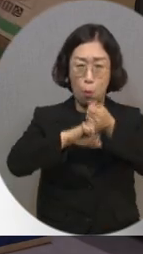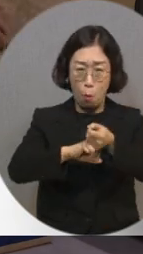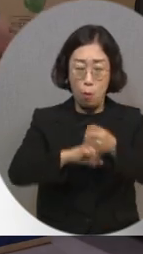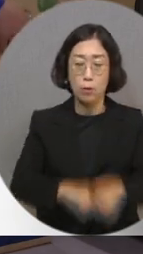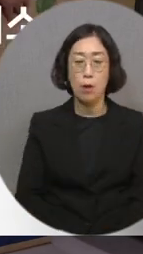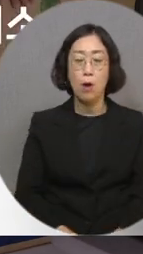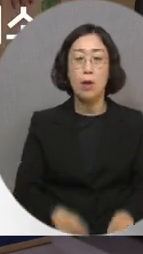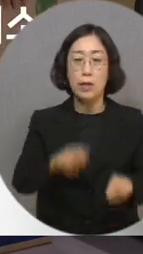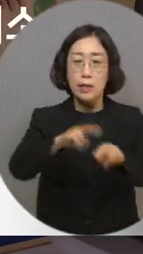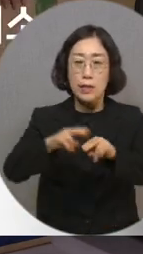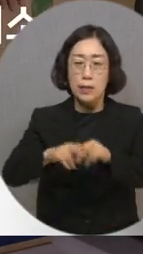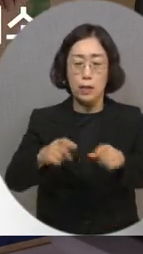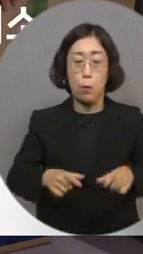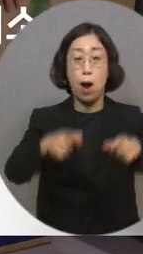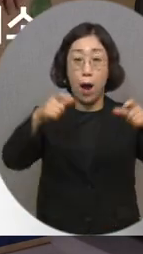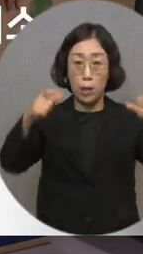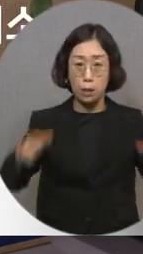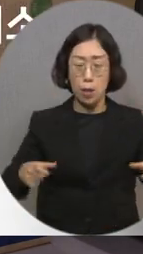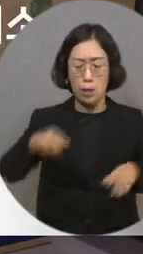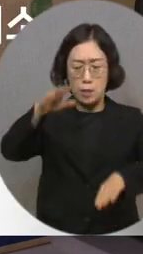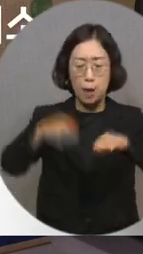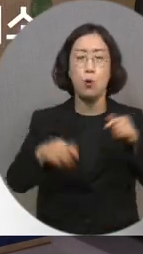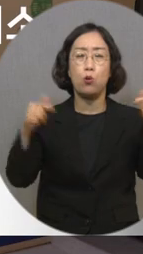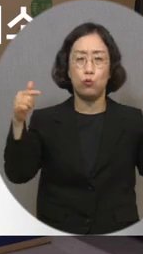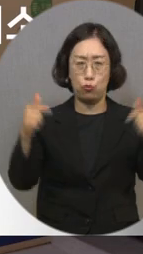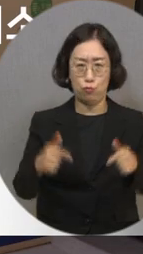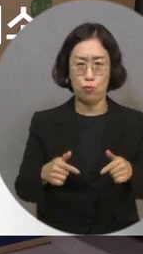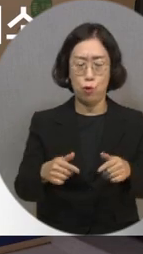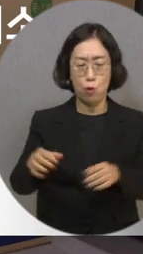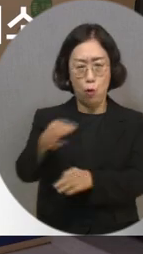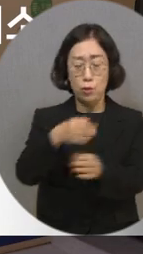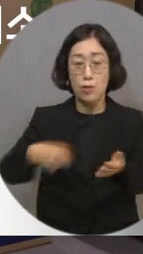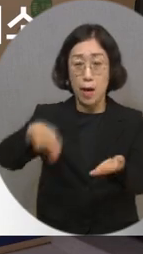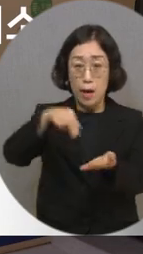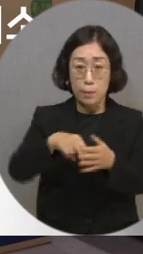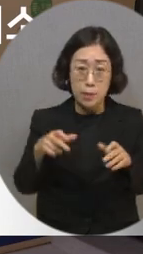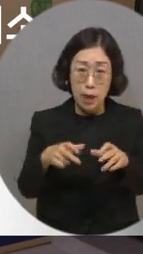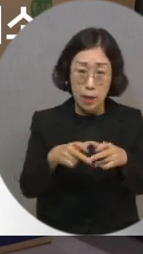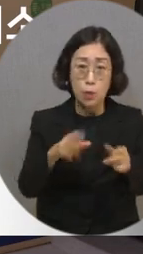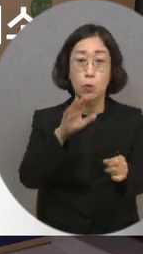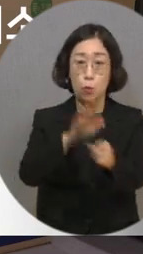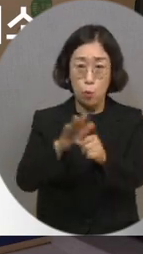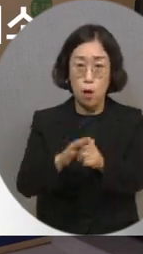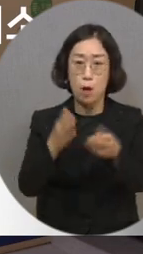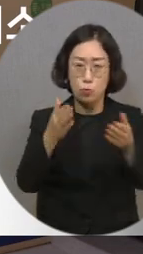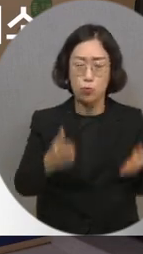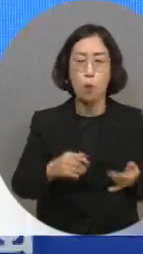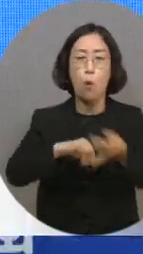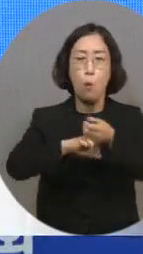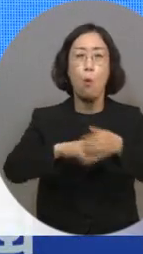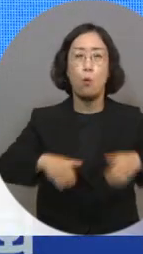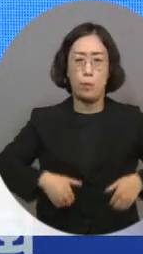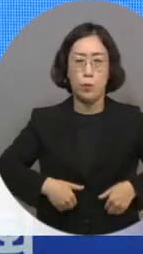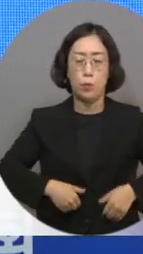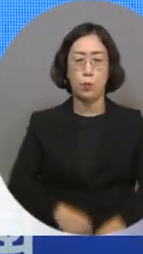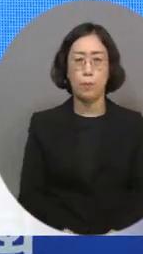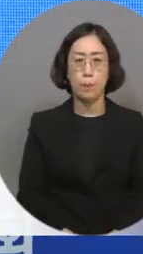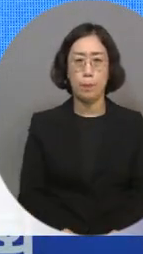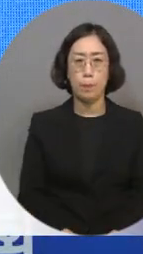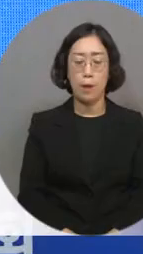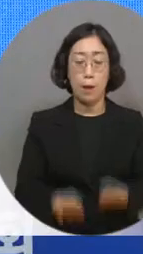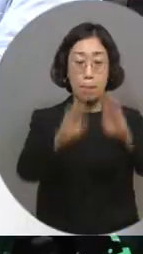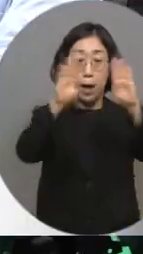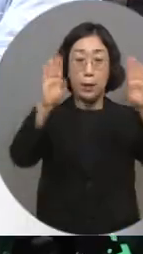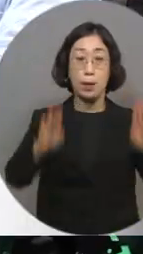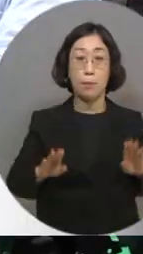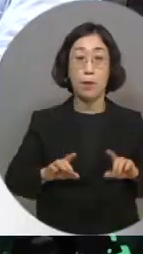고용기회 확대를 통한 사회적 차별 해소와 경제적 자립의 법적 기반이 되고 있습니다. 이번 박람회를